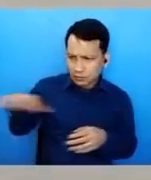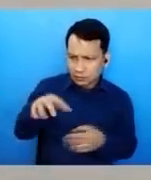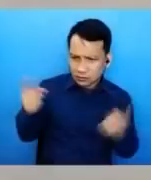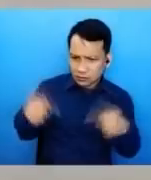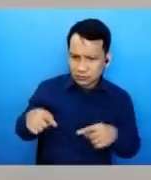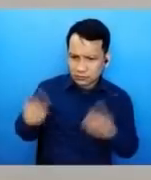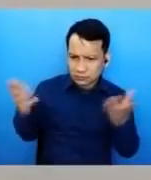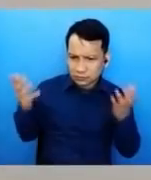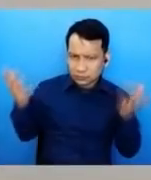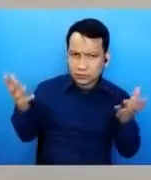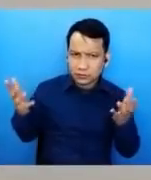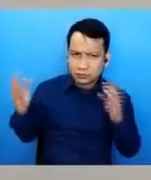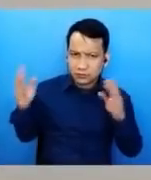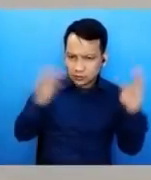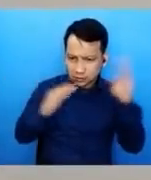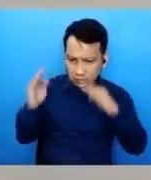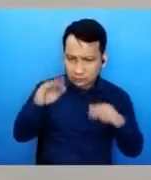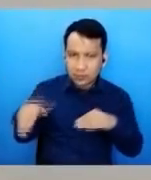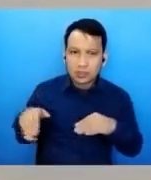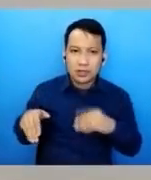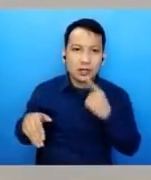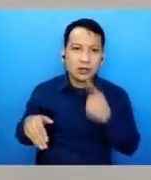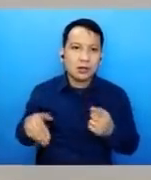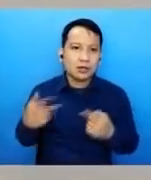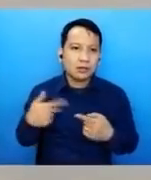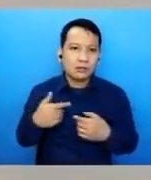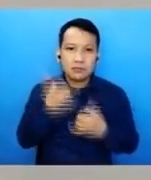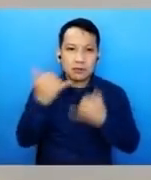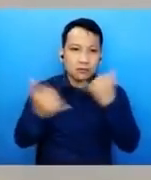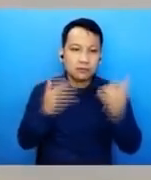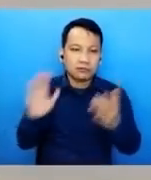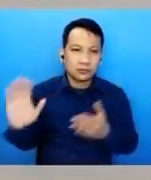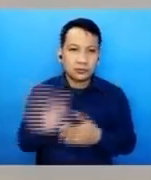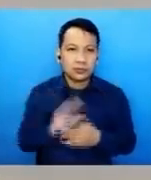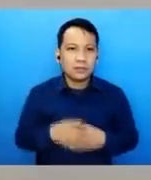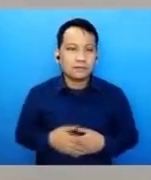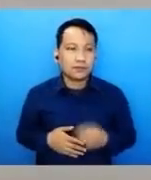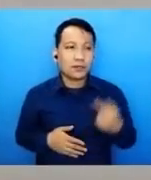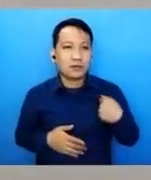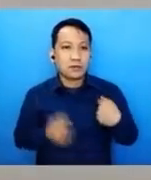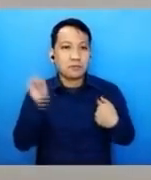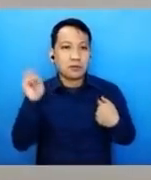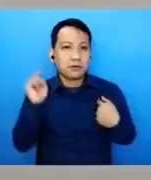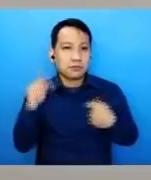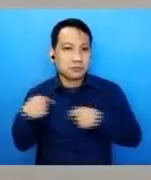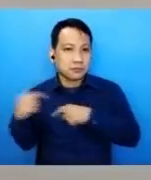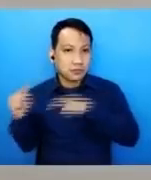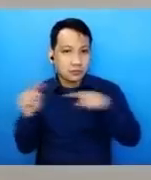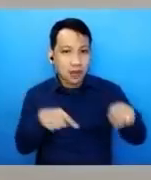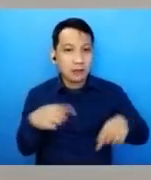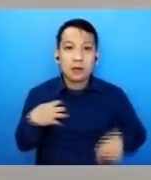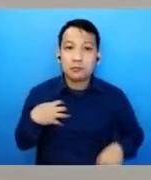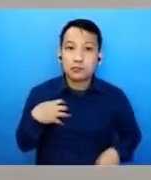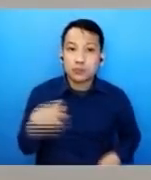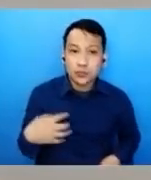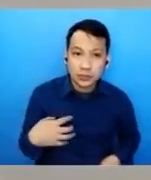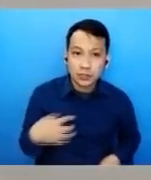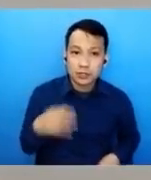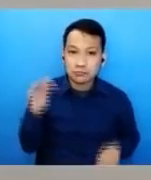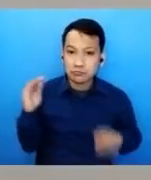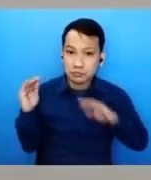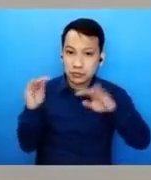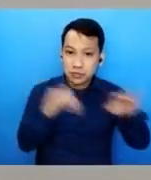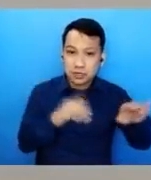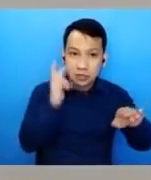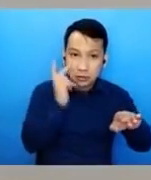may nagkakagulo at may mga nagsisigawan. Kaya agarang pinuntahan ng kapulisan natin at nalaman na lang